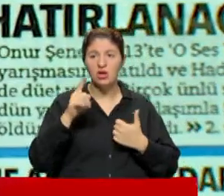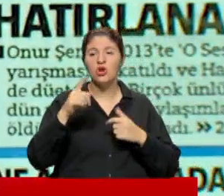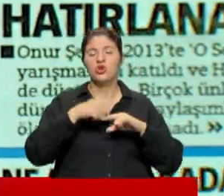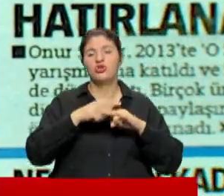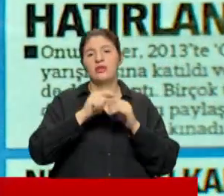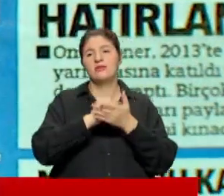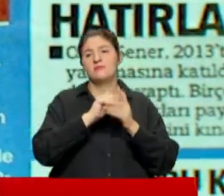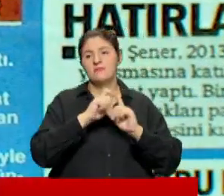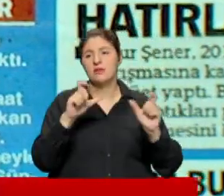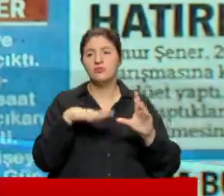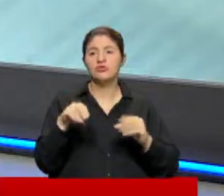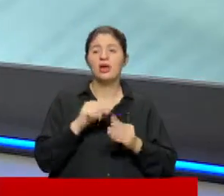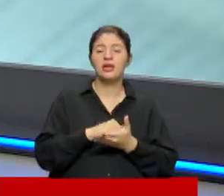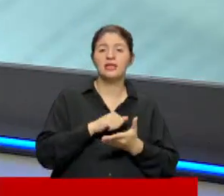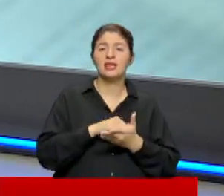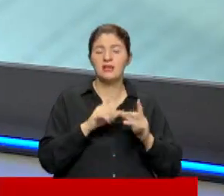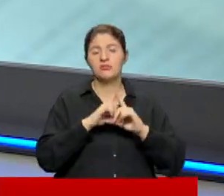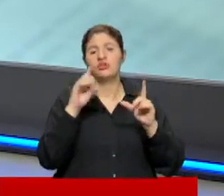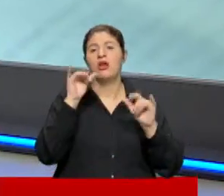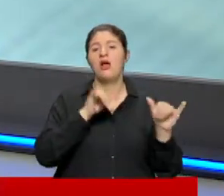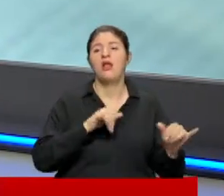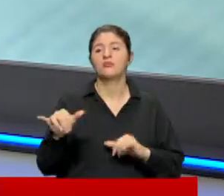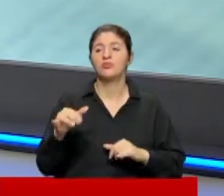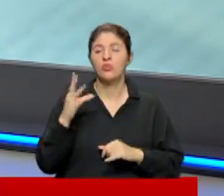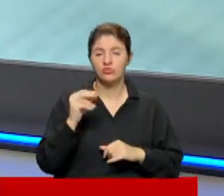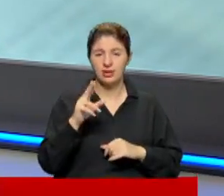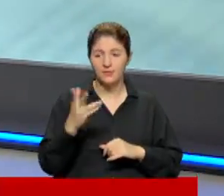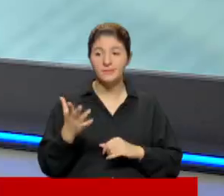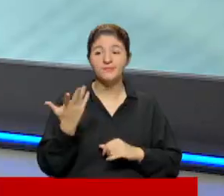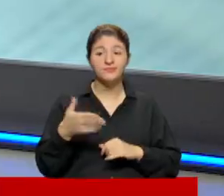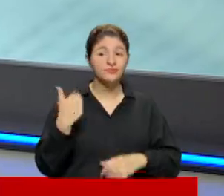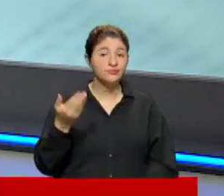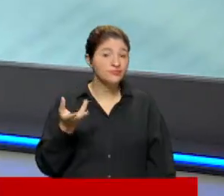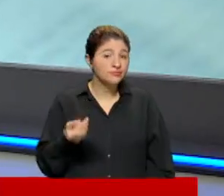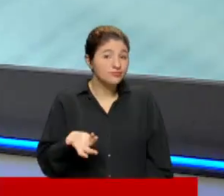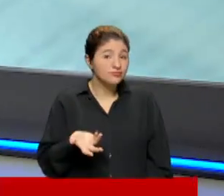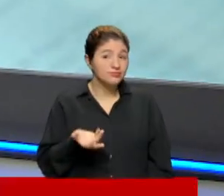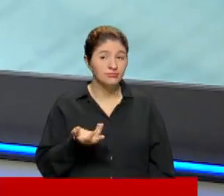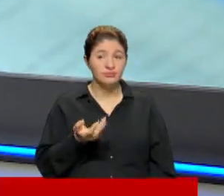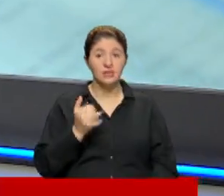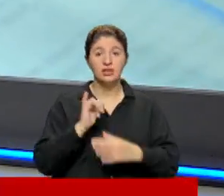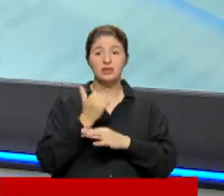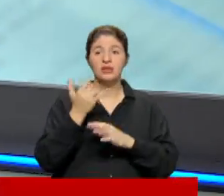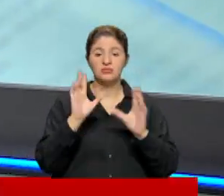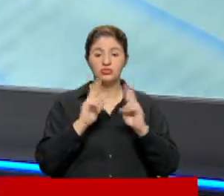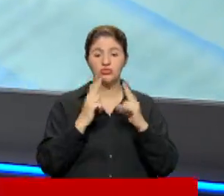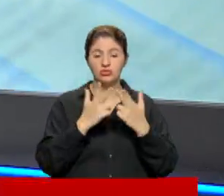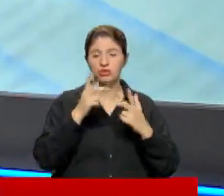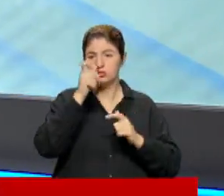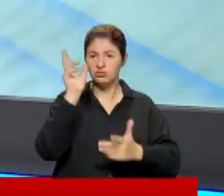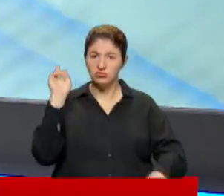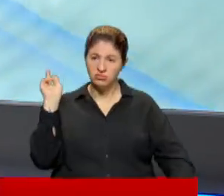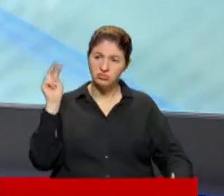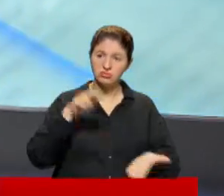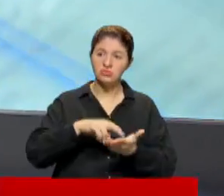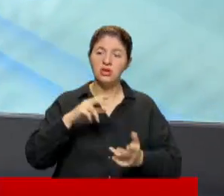manşeti Bütün gazetelerin manşetinde olduğu gibi peki sonra ne oldu sanat camiası Türkiye ayağa